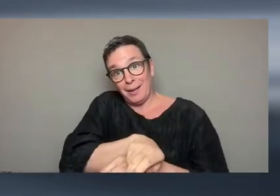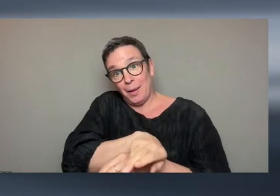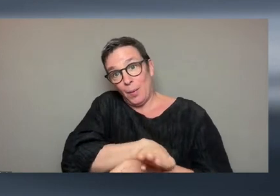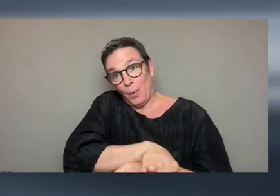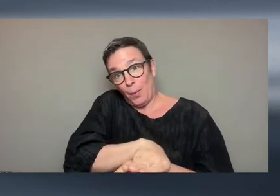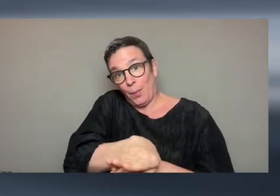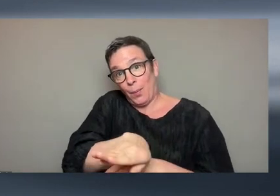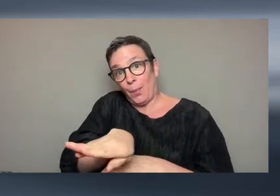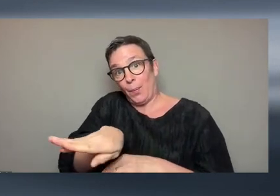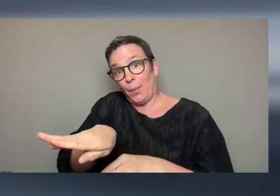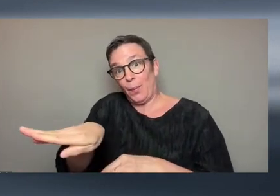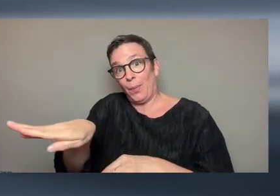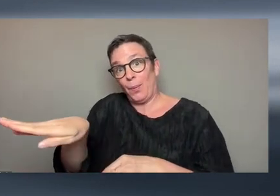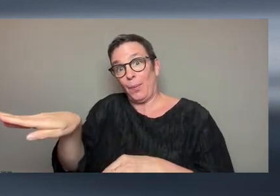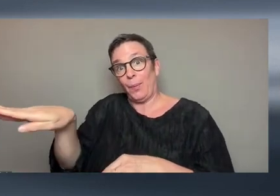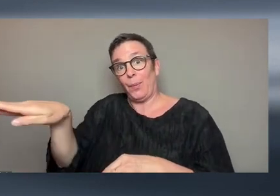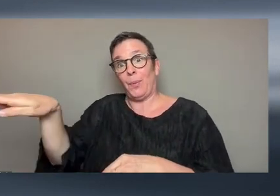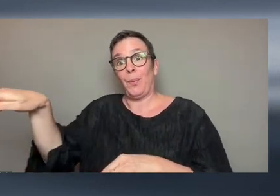à la plateforme.